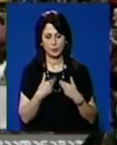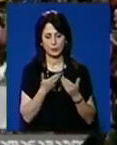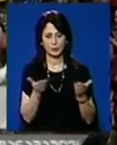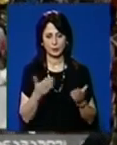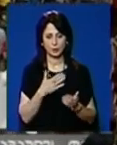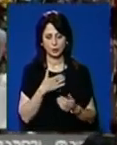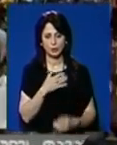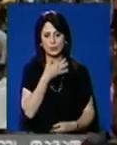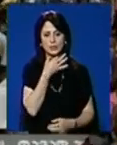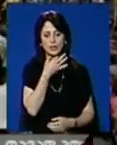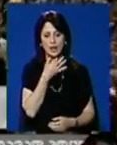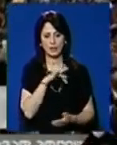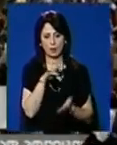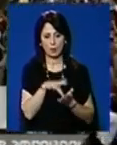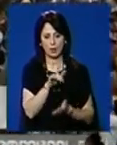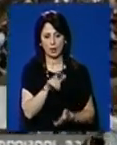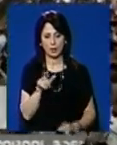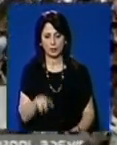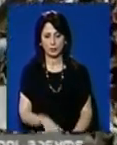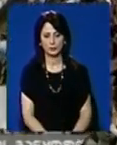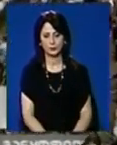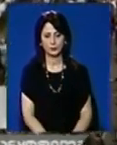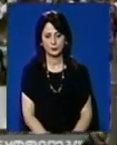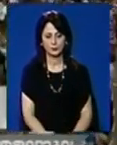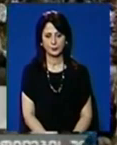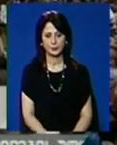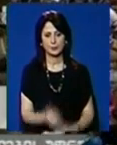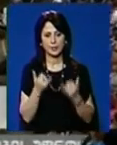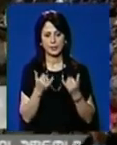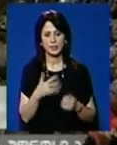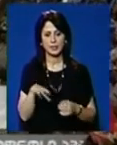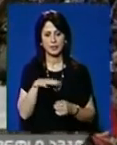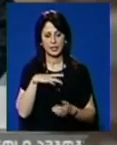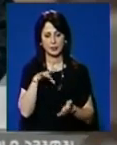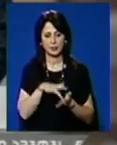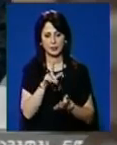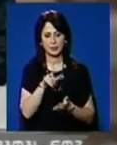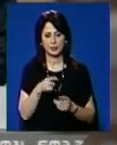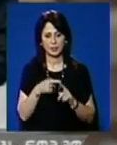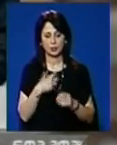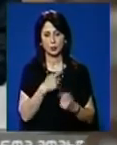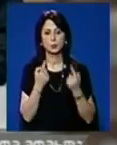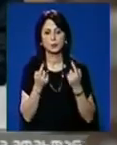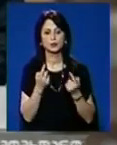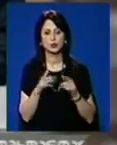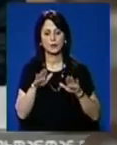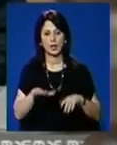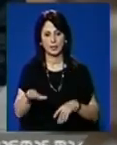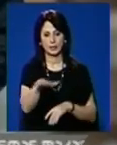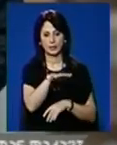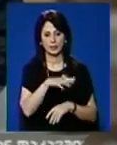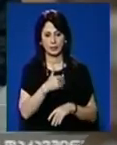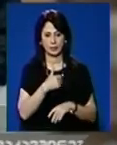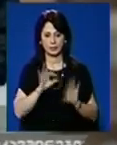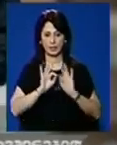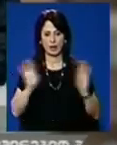მოგესალმებით ჩემო საყვარელო თანამოქალაქეებო. დღეს ყველა თბილისელისთვის ამ უმნიშვნელოვანეს ადგილზე